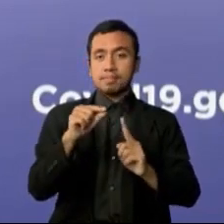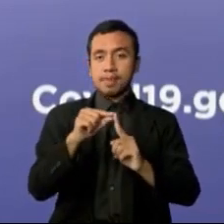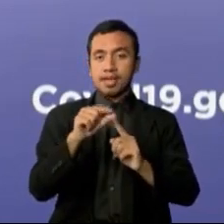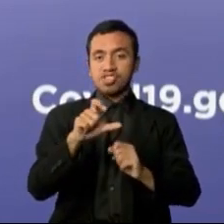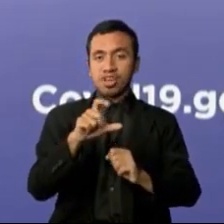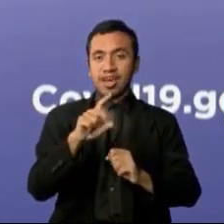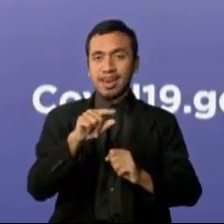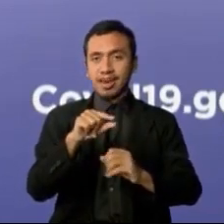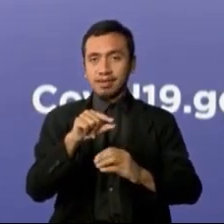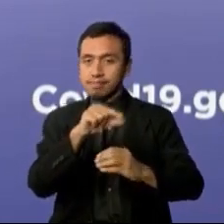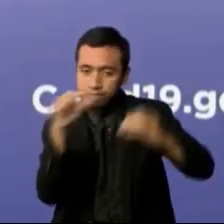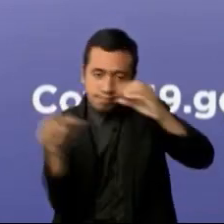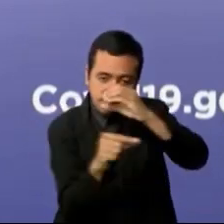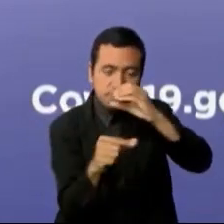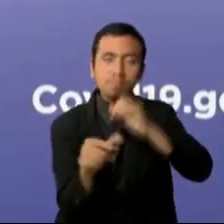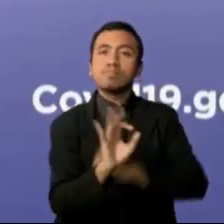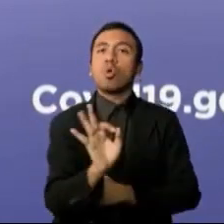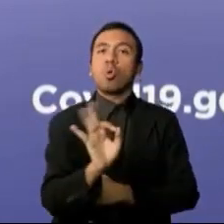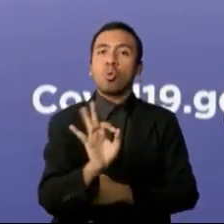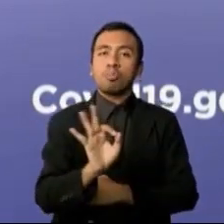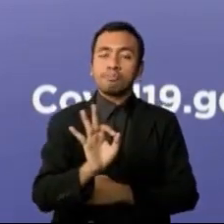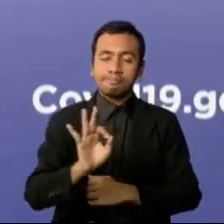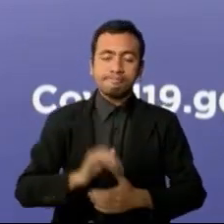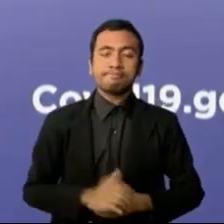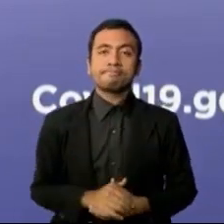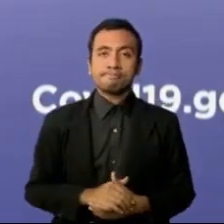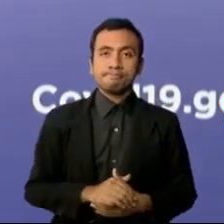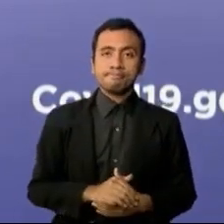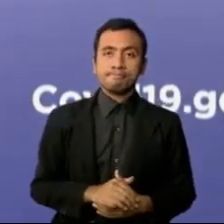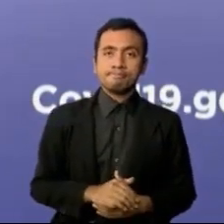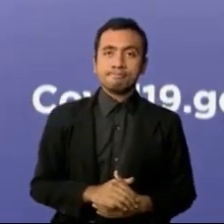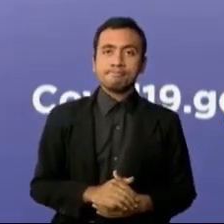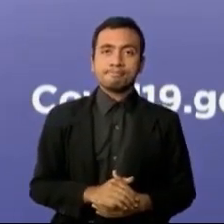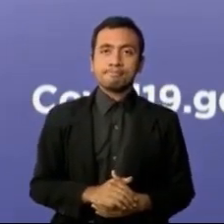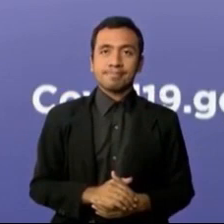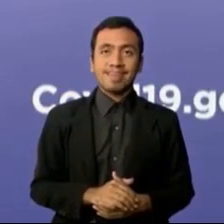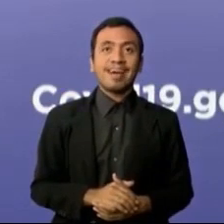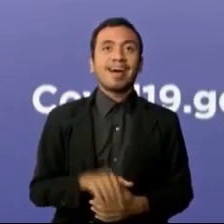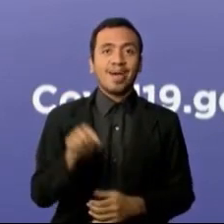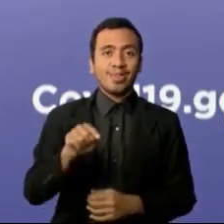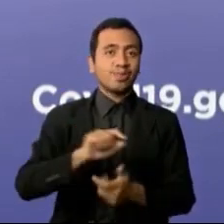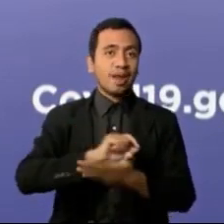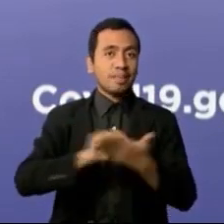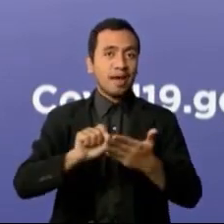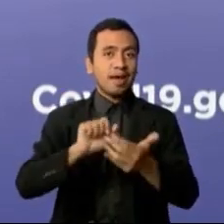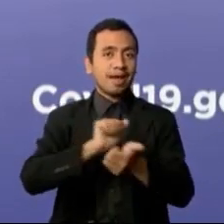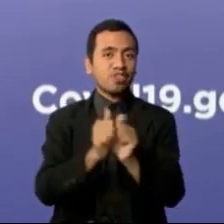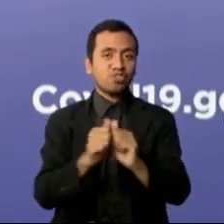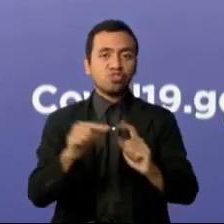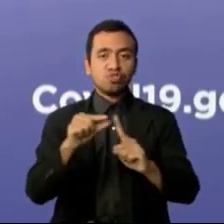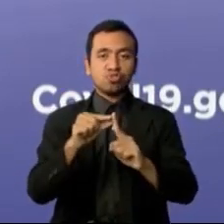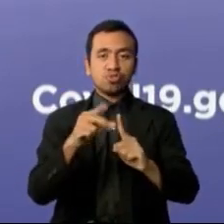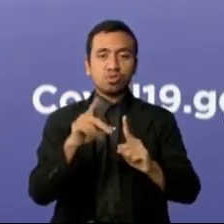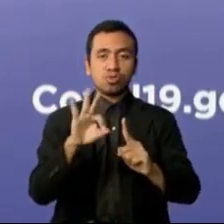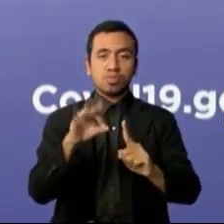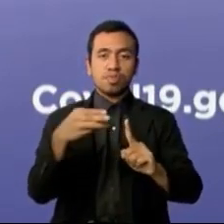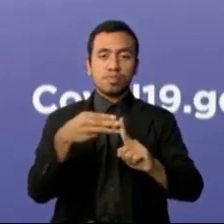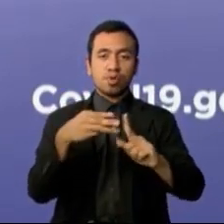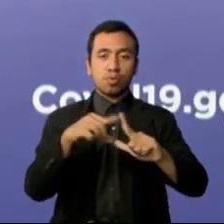laboratorium untuk menegakkan diagnosa kofit melalui rt-pcr ini adalah kasus proper